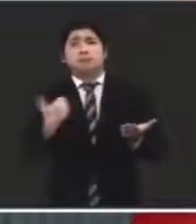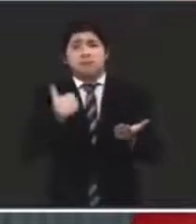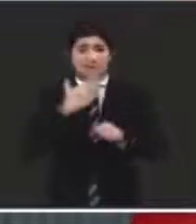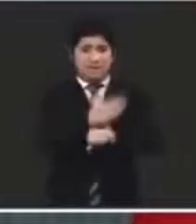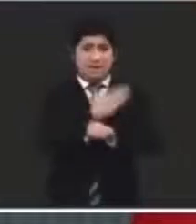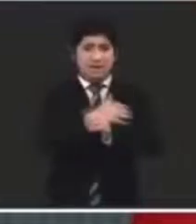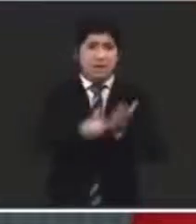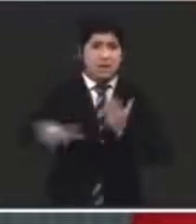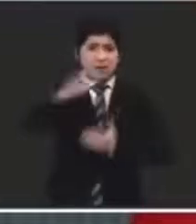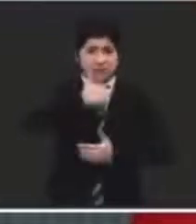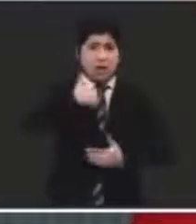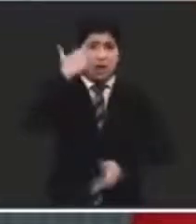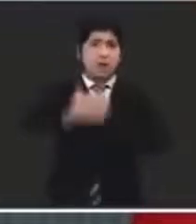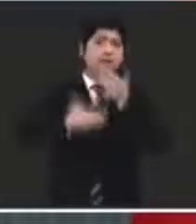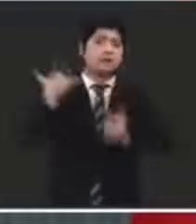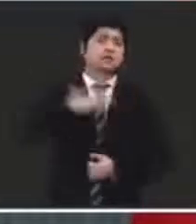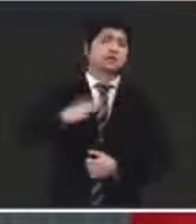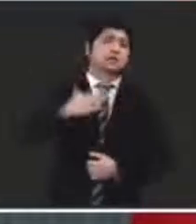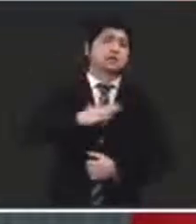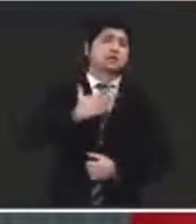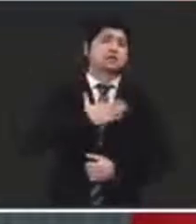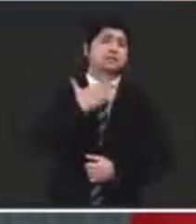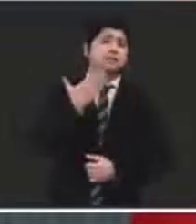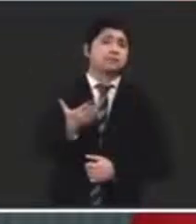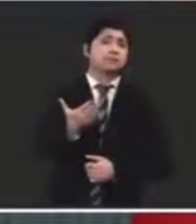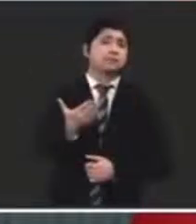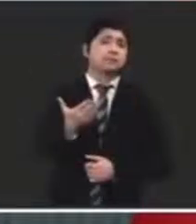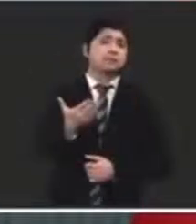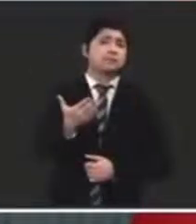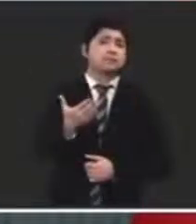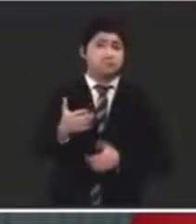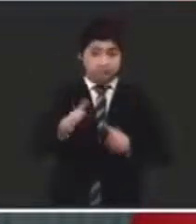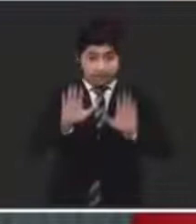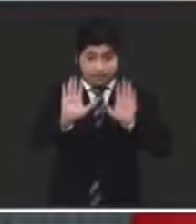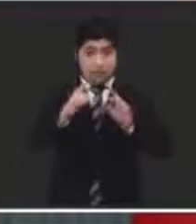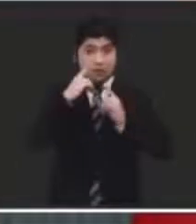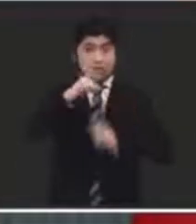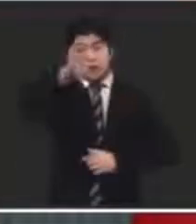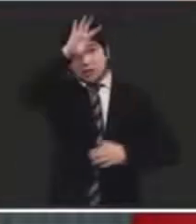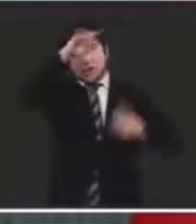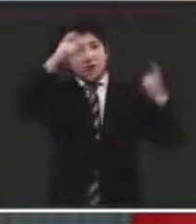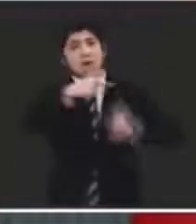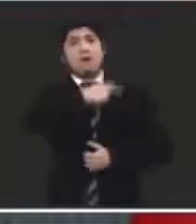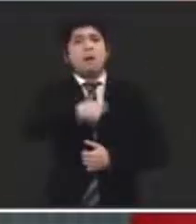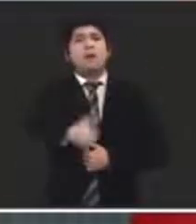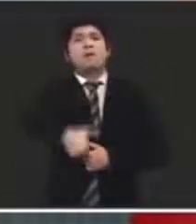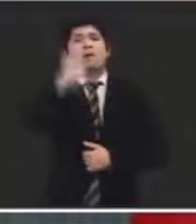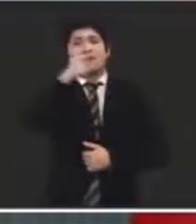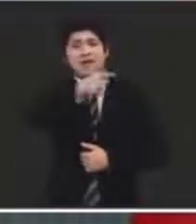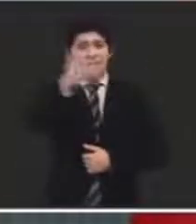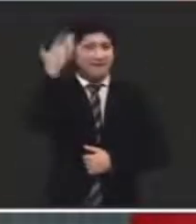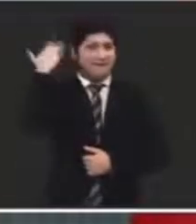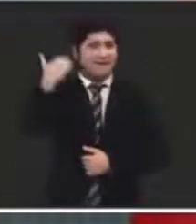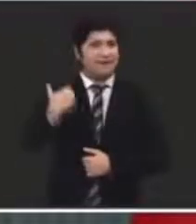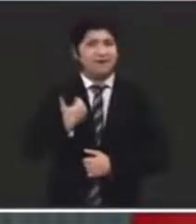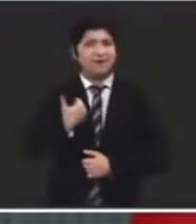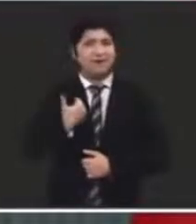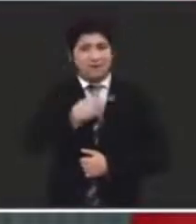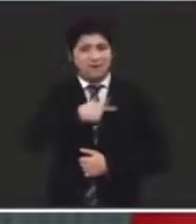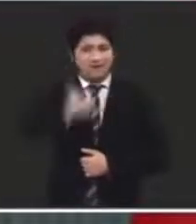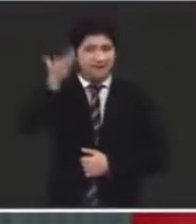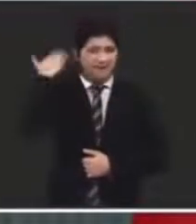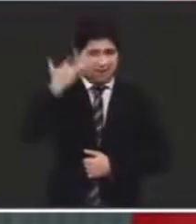vatandaşlarıma bunu anlatmak istiyorum işte İstanbul'un Belediye Başkanı olduğum zaman